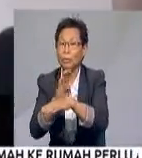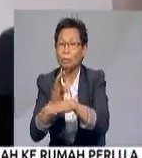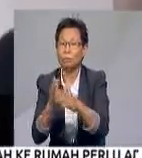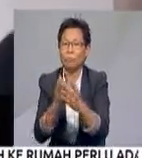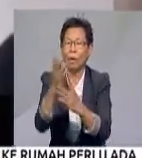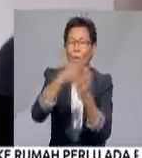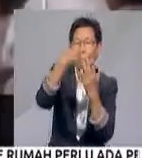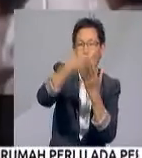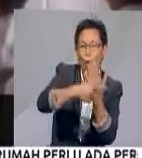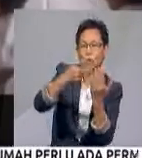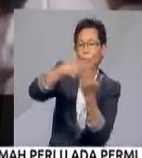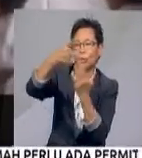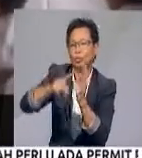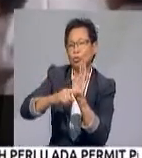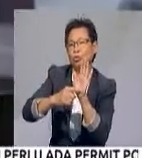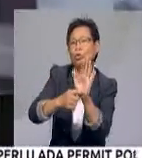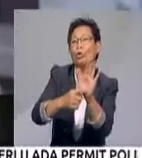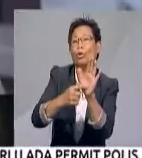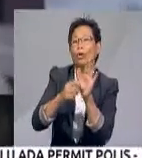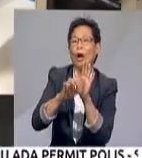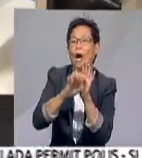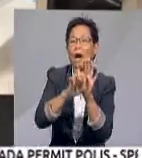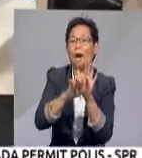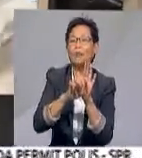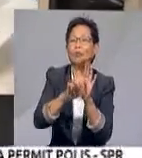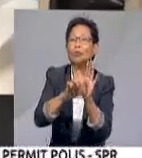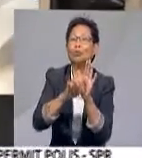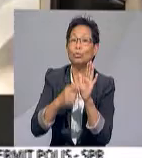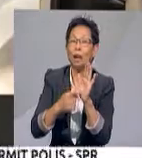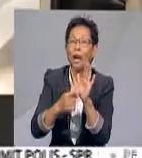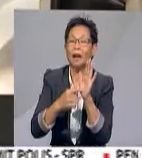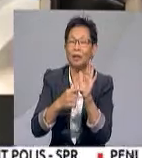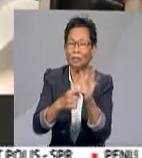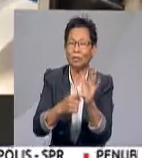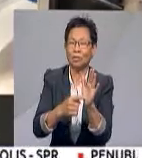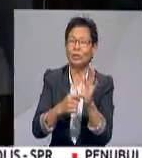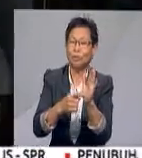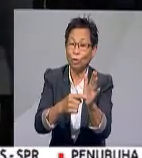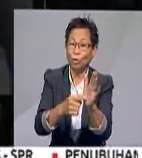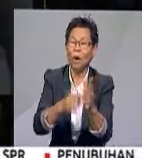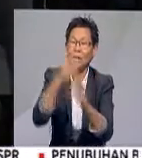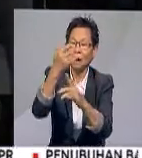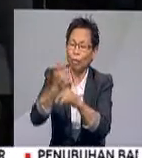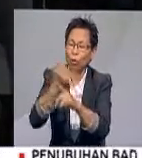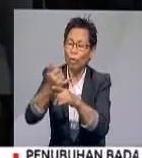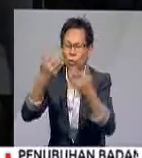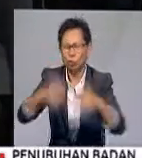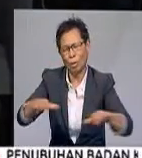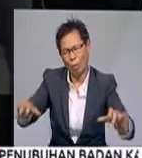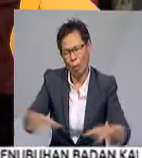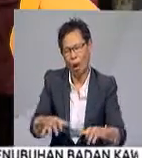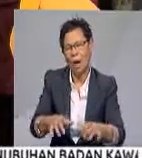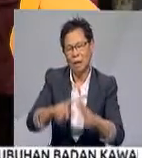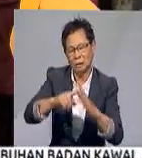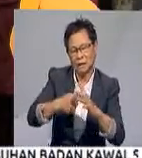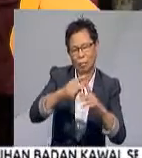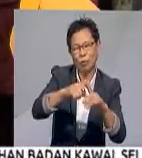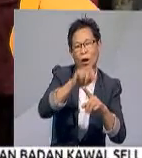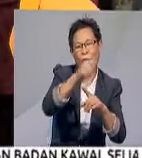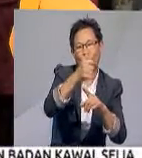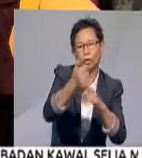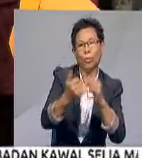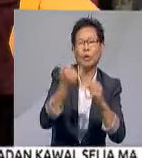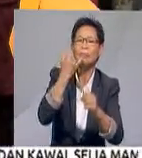melalui projek-projek demonstrasi yang sedang dijalankan. Projek demonstrasi selama 6 bulan telah dilaksanakan sejak bulan Oktober